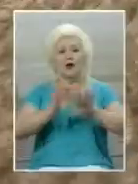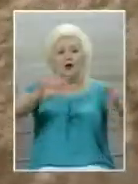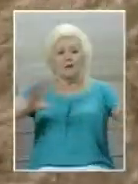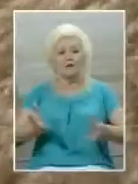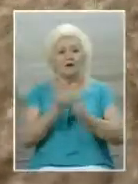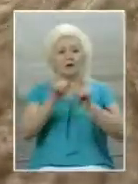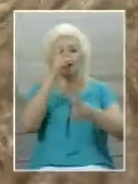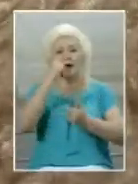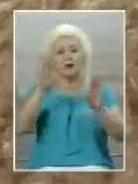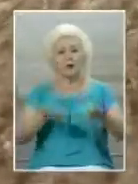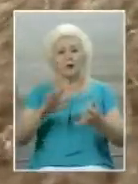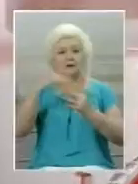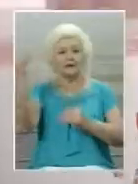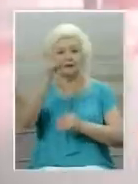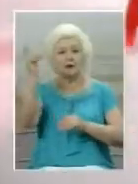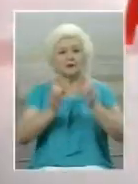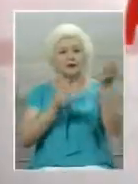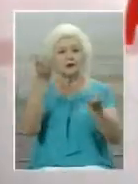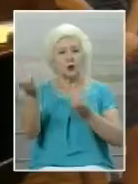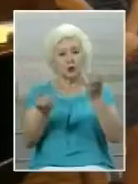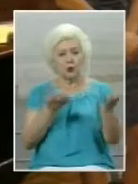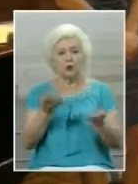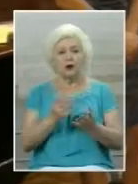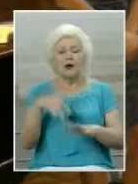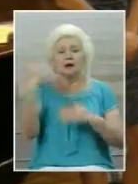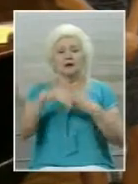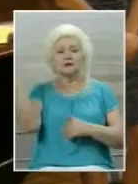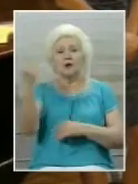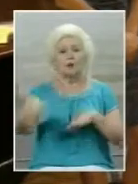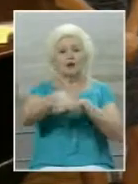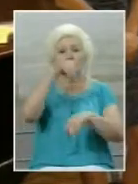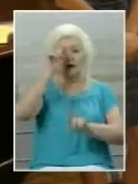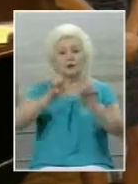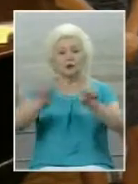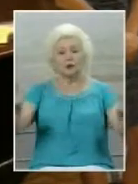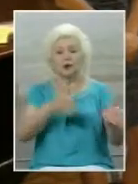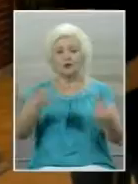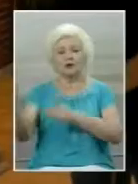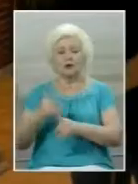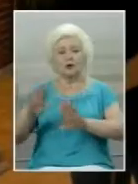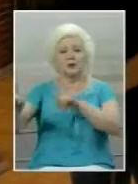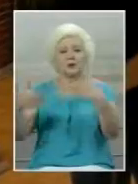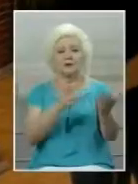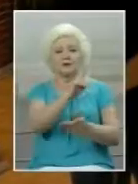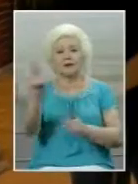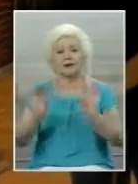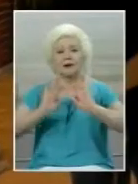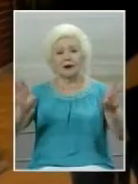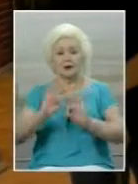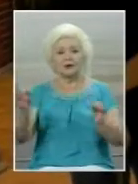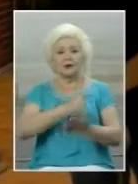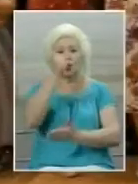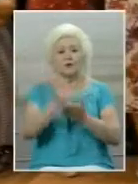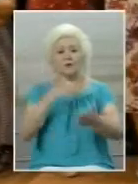до них сільськогосподарські культури. В Херсонському обласному краєзнавчому музеї підготували презентацію, яка розповідає про